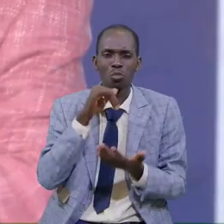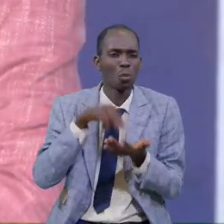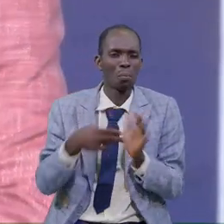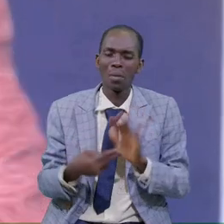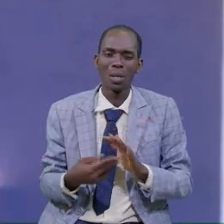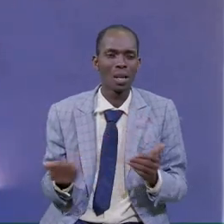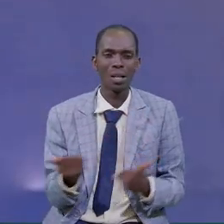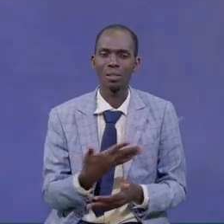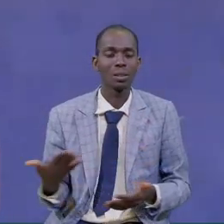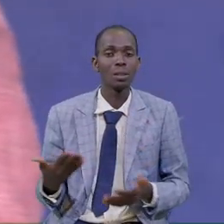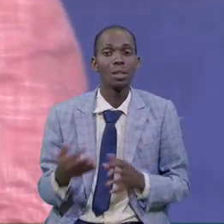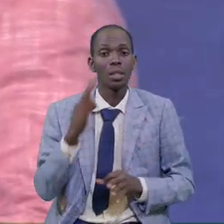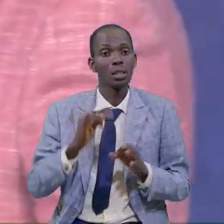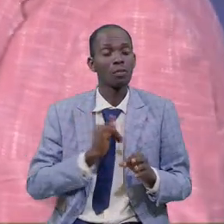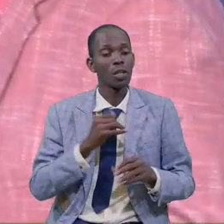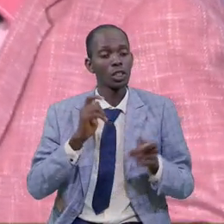manière dont